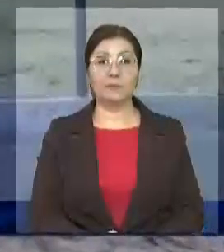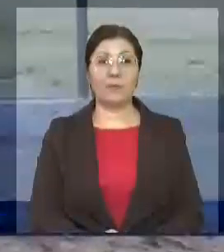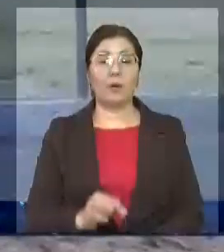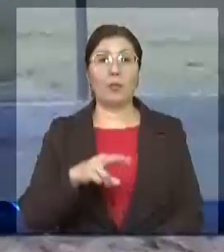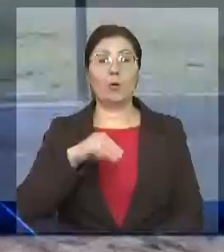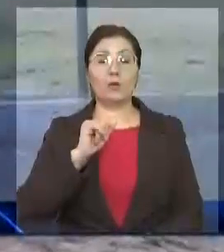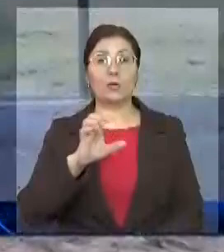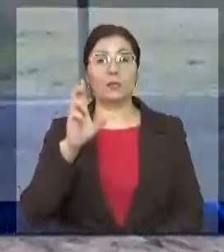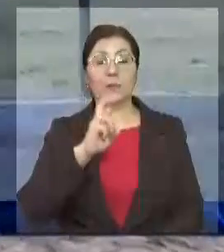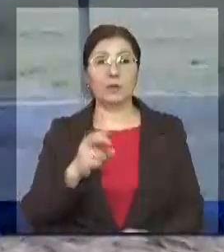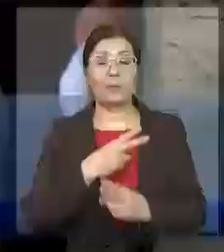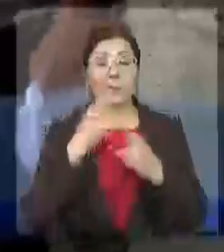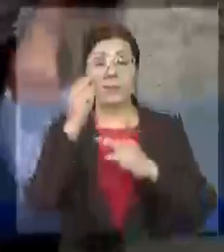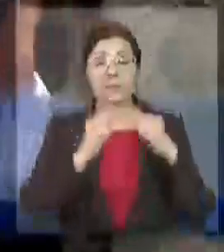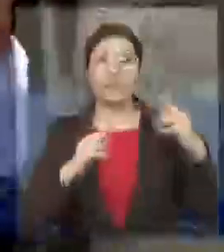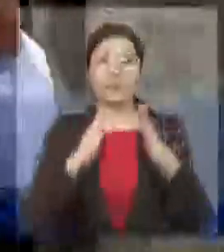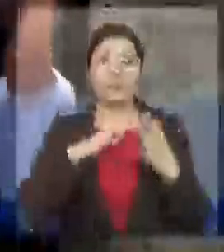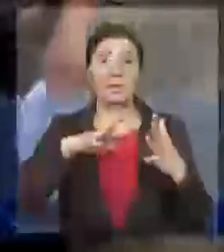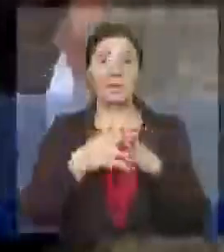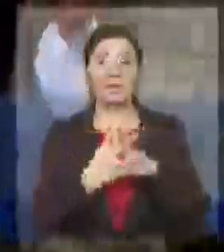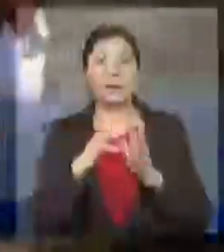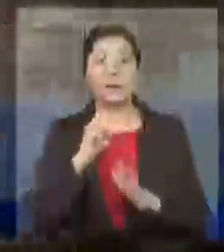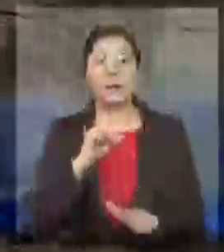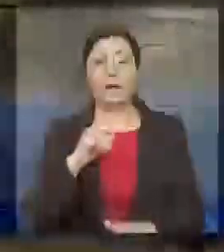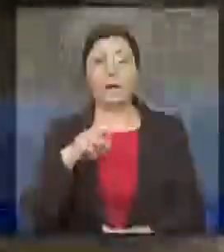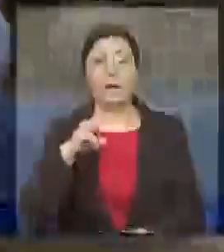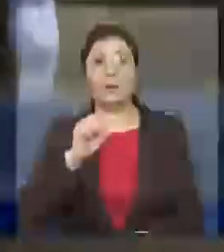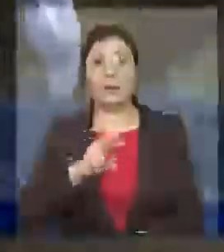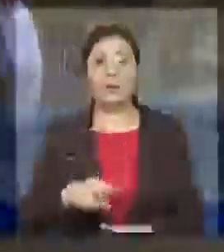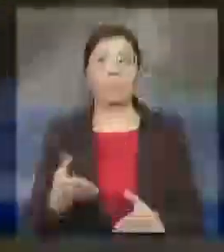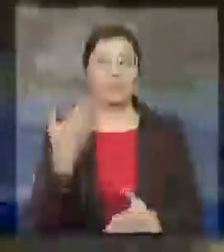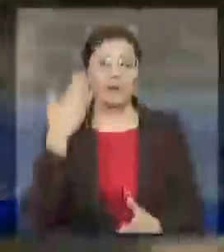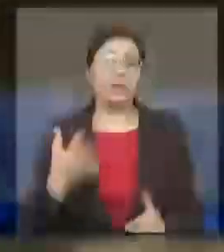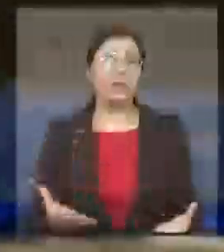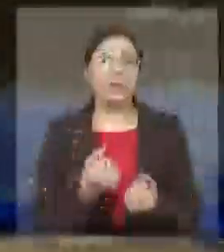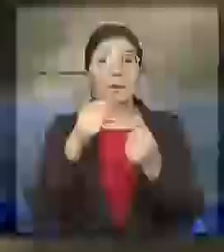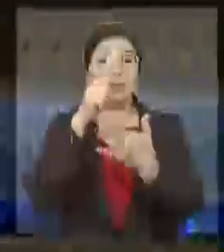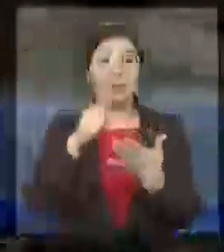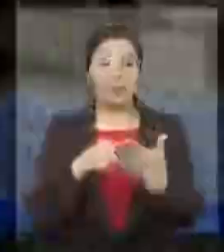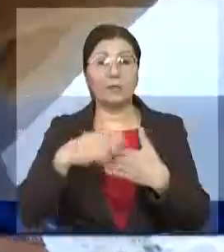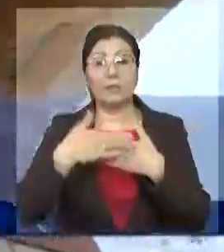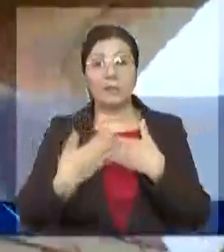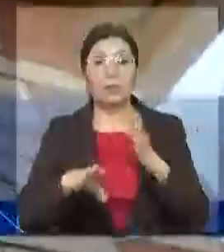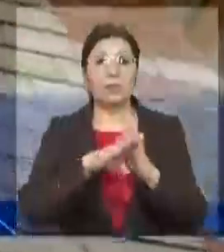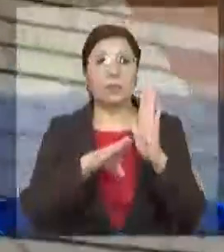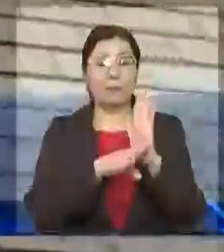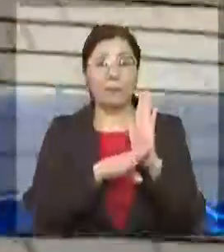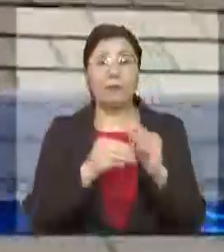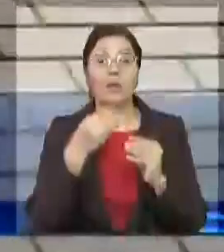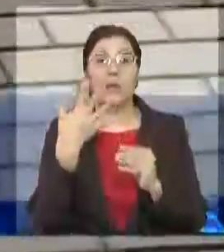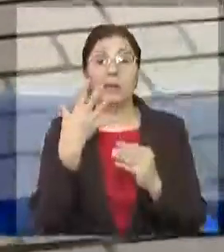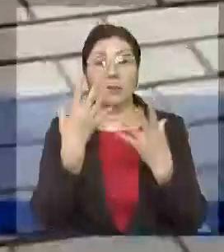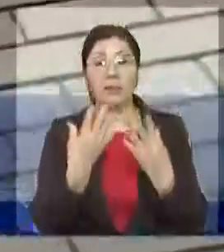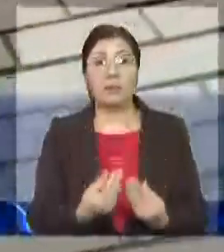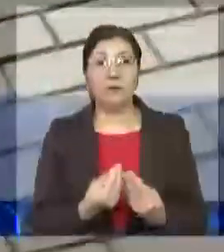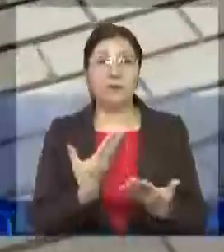Олжас Бектенов осмотрел строящиеся дома в селе Каратал Уйлского района, по которым ранее поднимались вопросы отставания от графика на